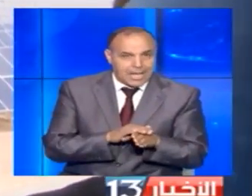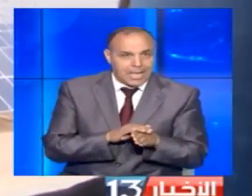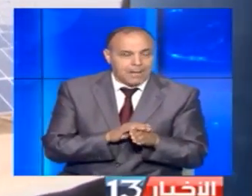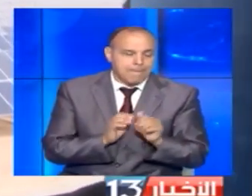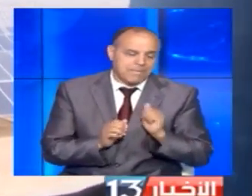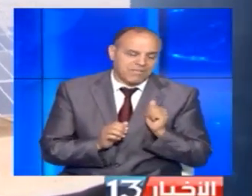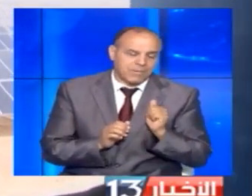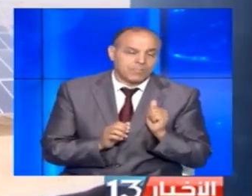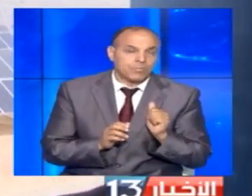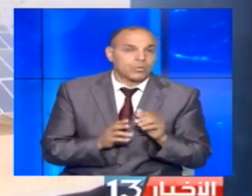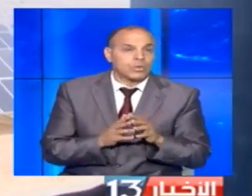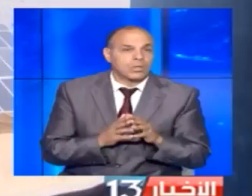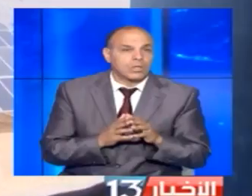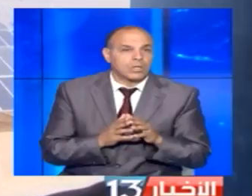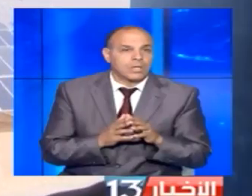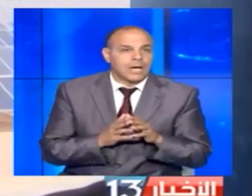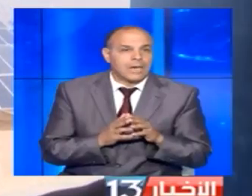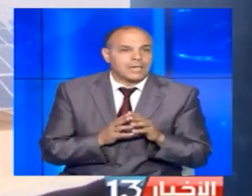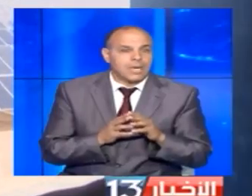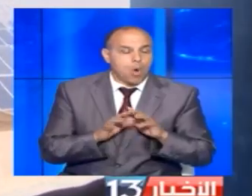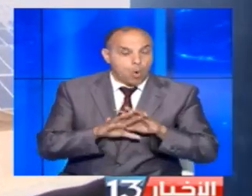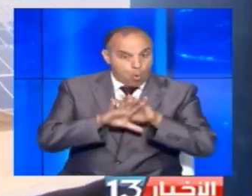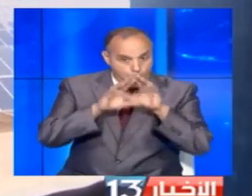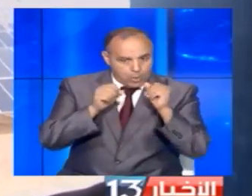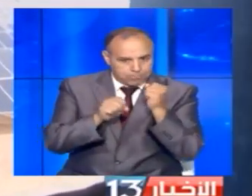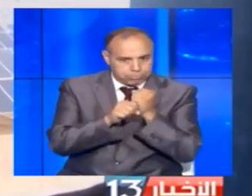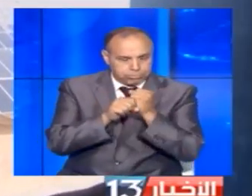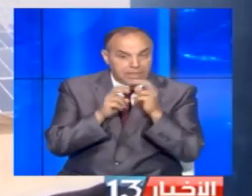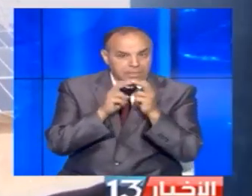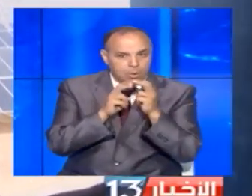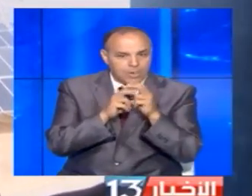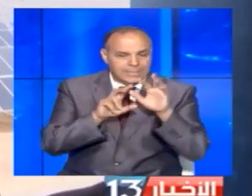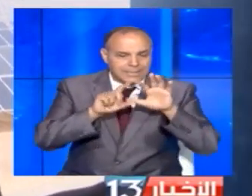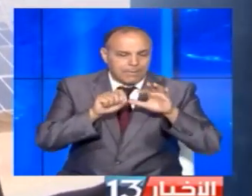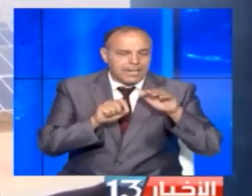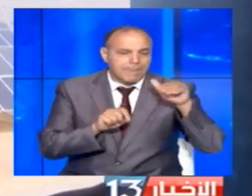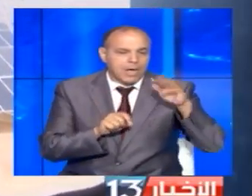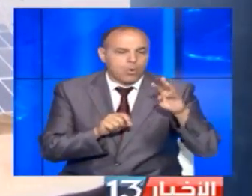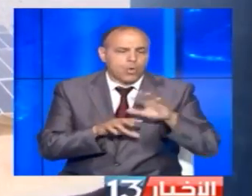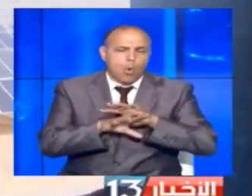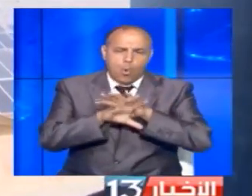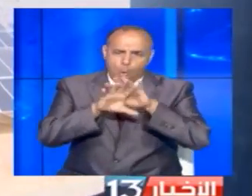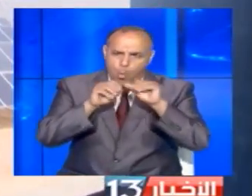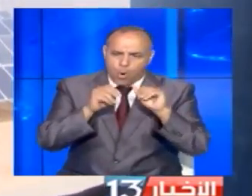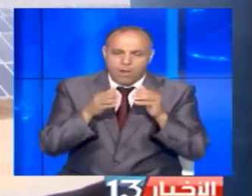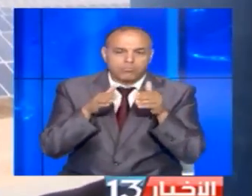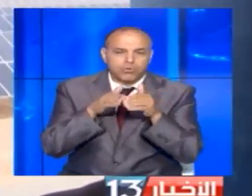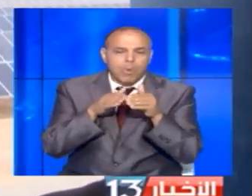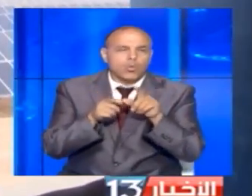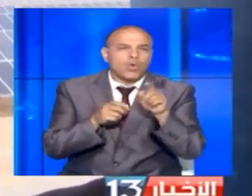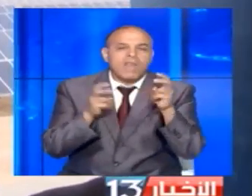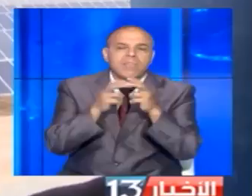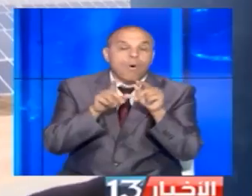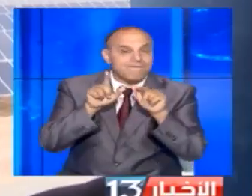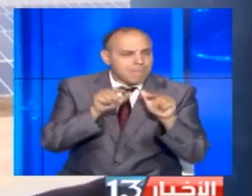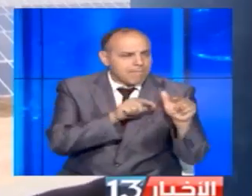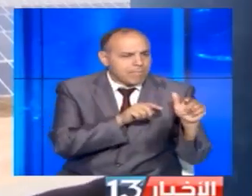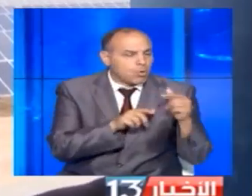الخاص باش يطلع المجمل الانتاج ولاية توزر 70 ميجاوات ويغطي تماما كل حاجيات الولاية، وهذا